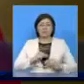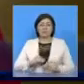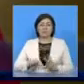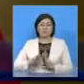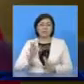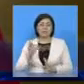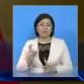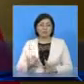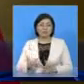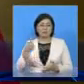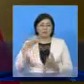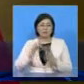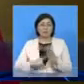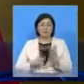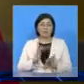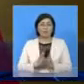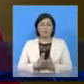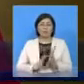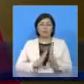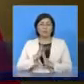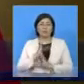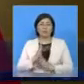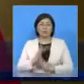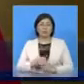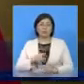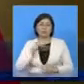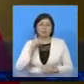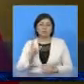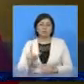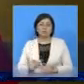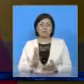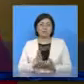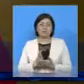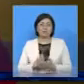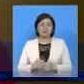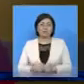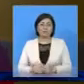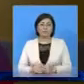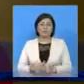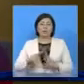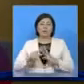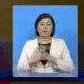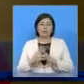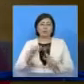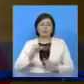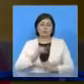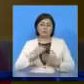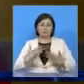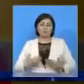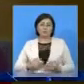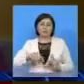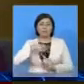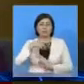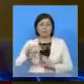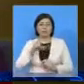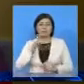өзім. Өсіп келе жатқан жақсы-жақсы балалар бар, жастар бар, ауылдың өзінің ішінде тұратын кәсіпкер балалар